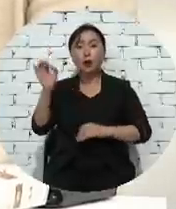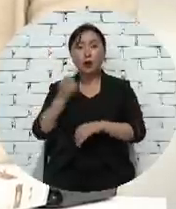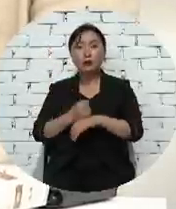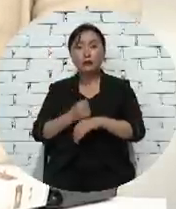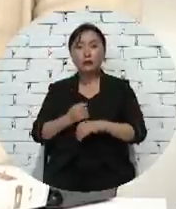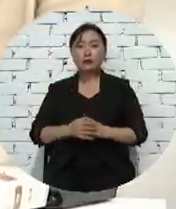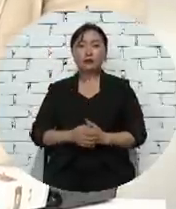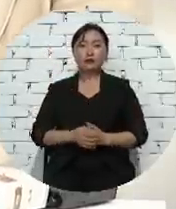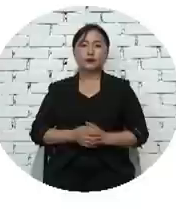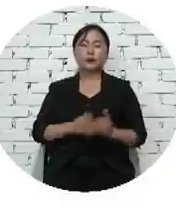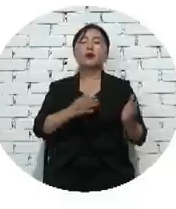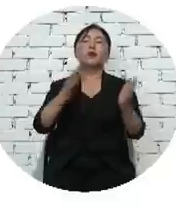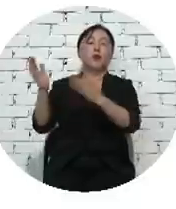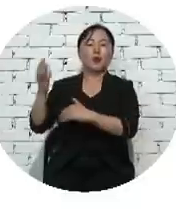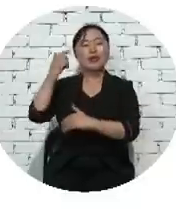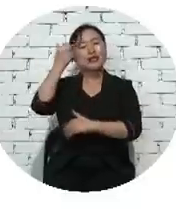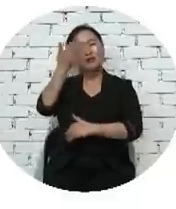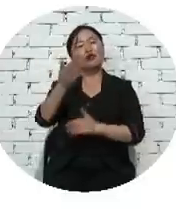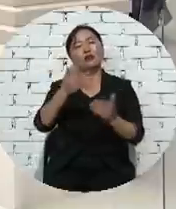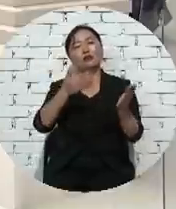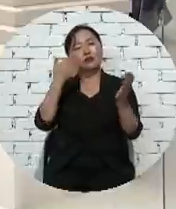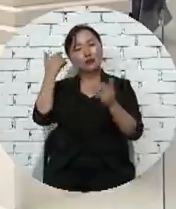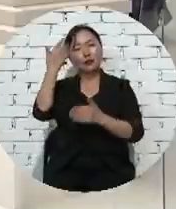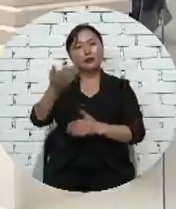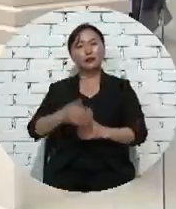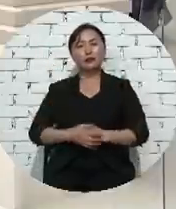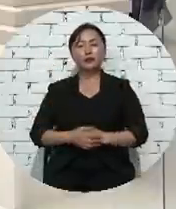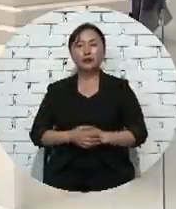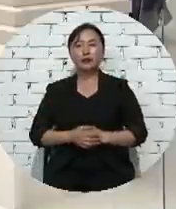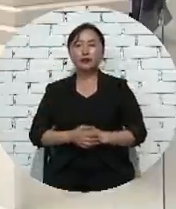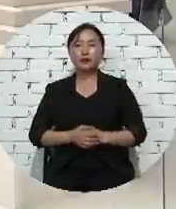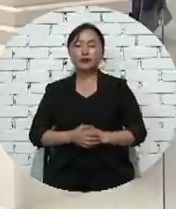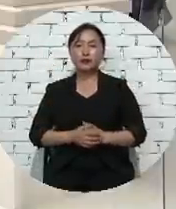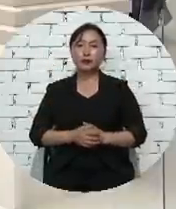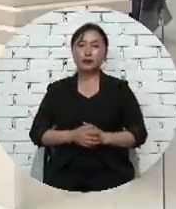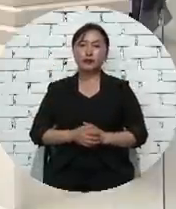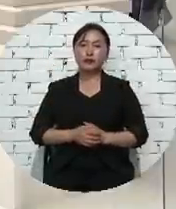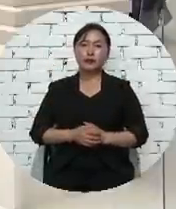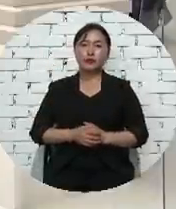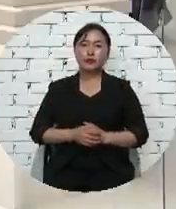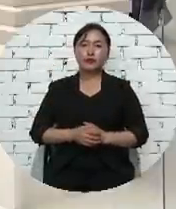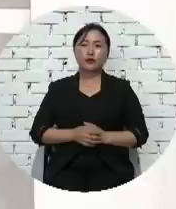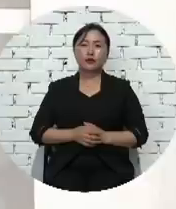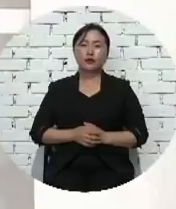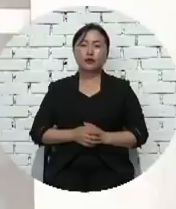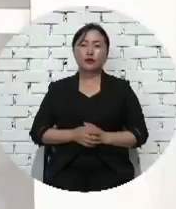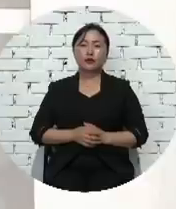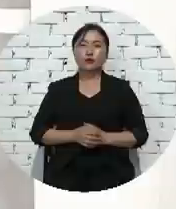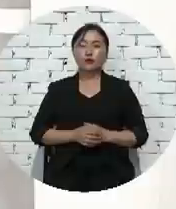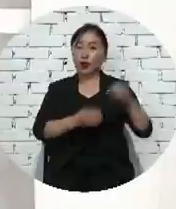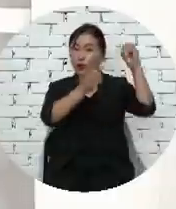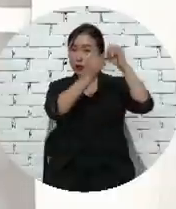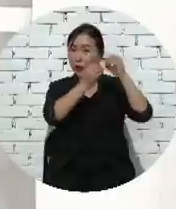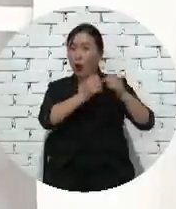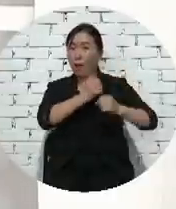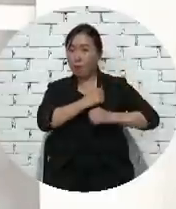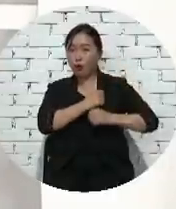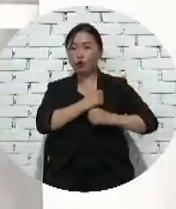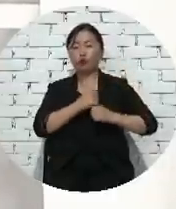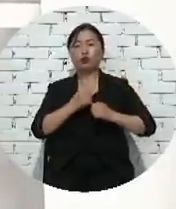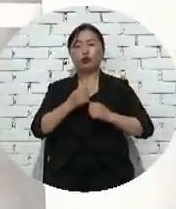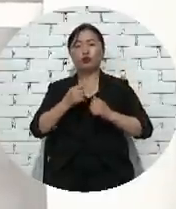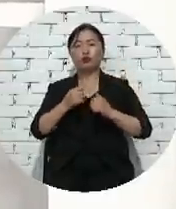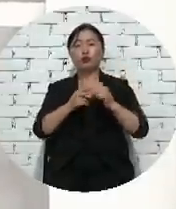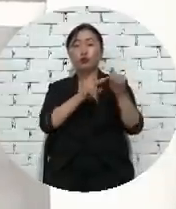다음, 주변에서도 얘기를 예, 많이 다음 질문으로 넘어가겠습니다. 네. 그 120시간 노동과 관련한데 네. 그 보수 후보들 같은 경우 대부분 다 노동시장 네. 유연화를